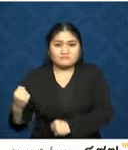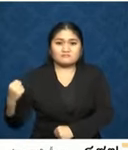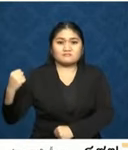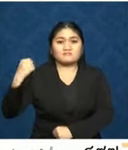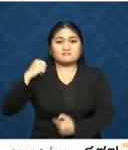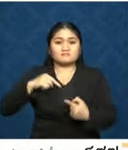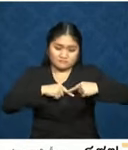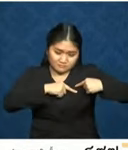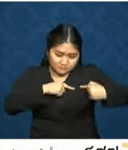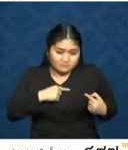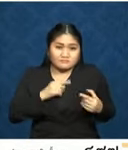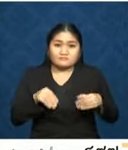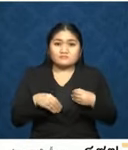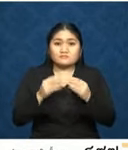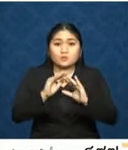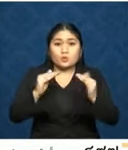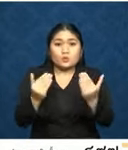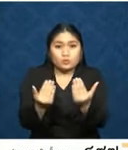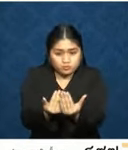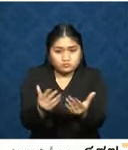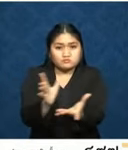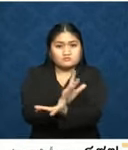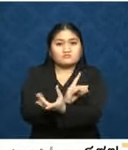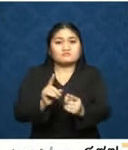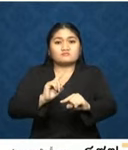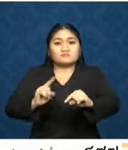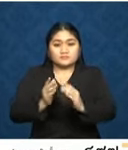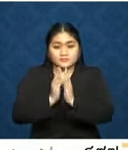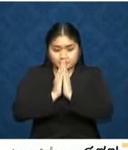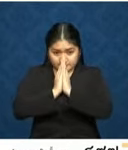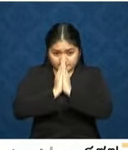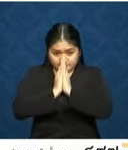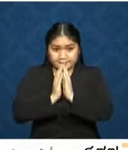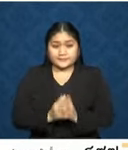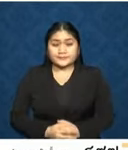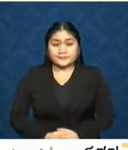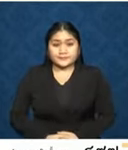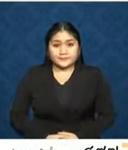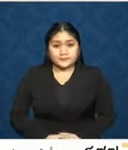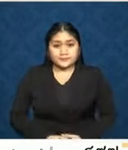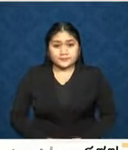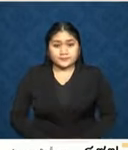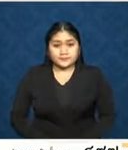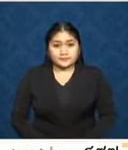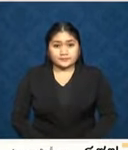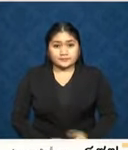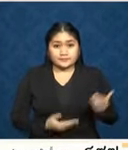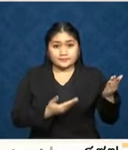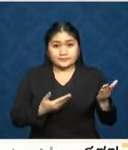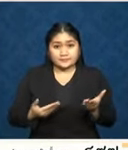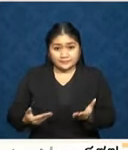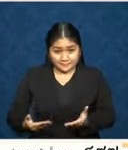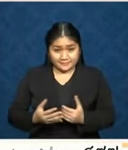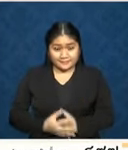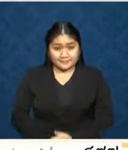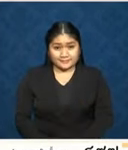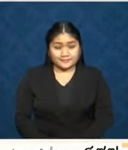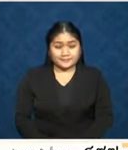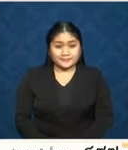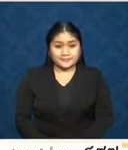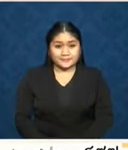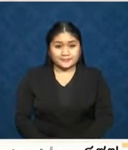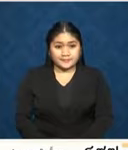ทางด้านจิตใจทั้งครอบครัวและก็สังคมครับกราบขอบพระคุณท่านประธานครับขอเชิญคุณปวิตรา